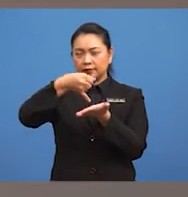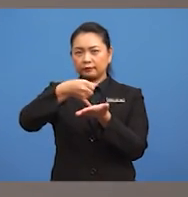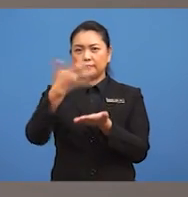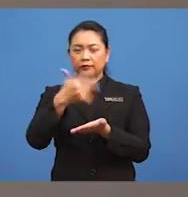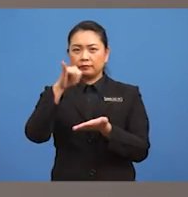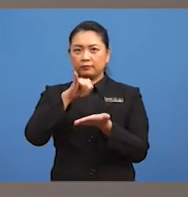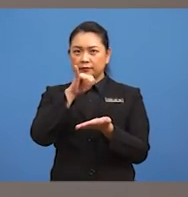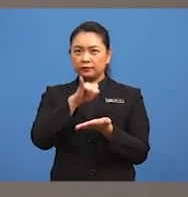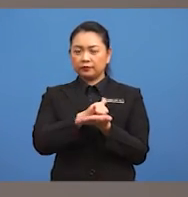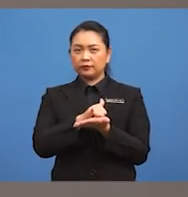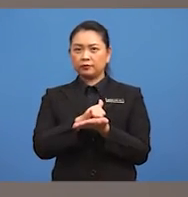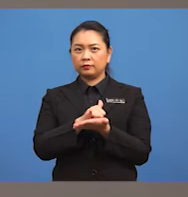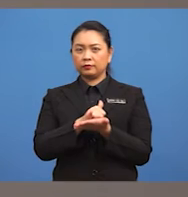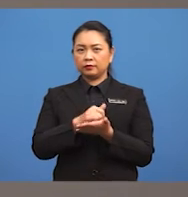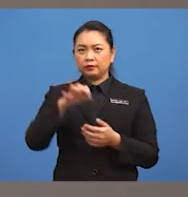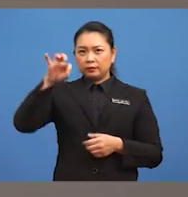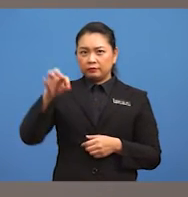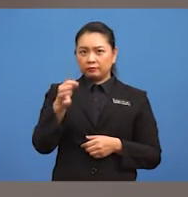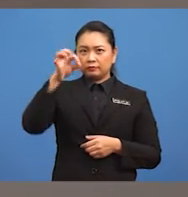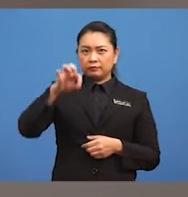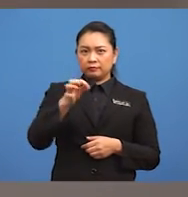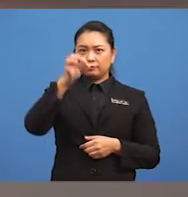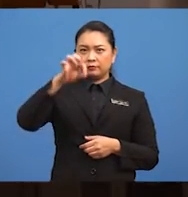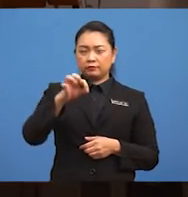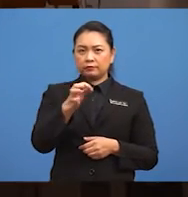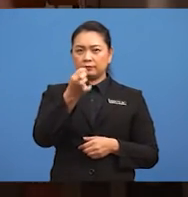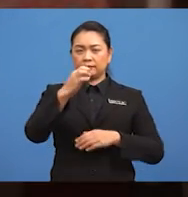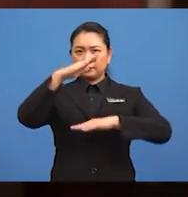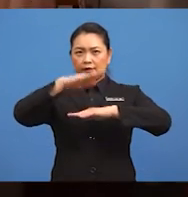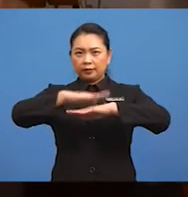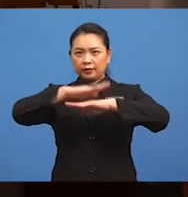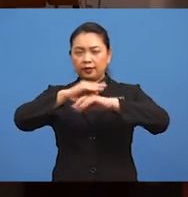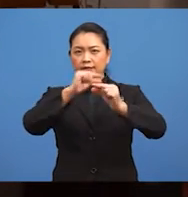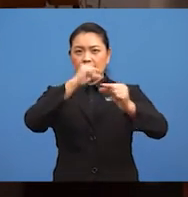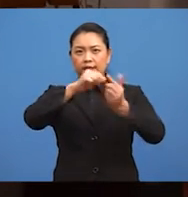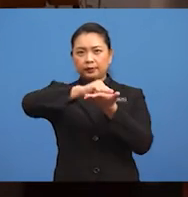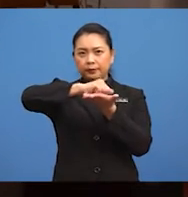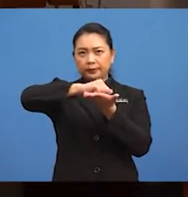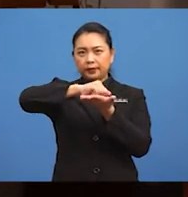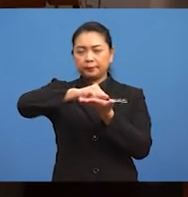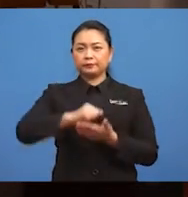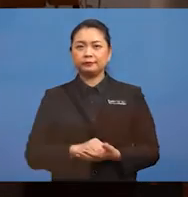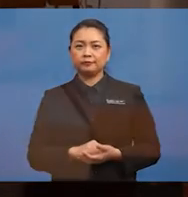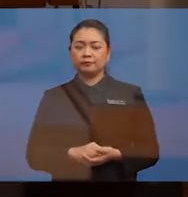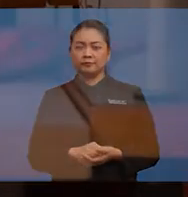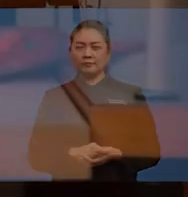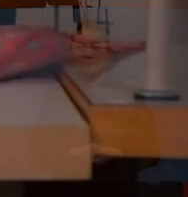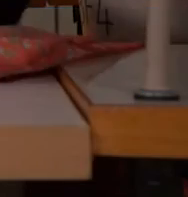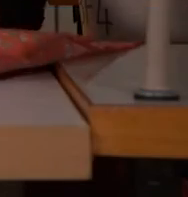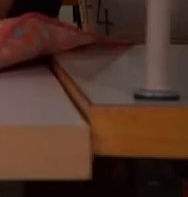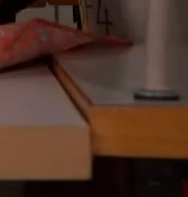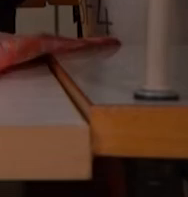Selepas peniti, jelujur bahagian atas garisan pemadan.